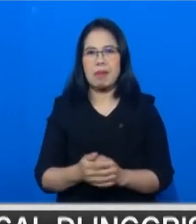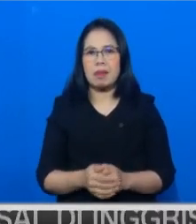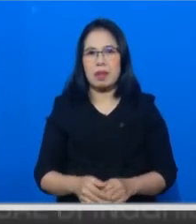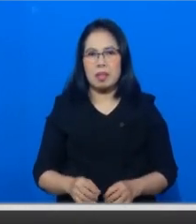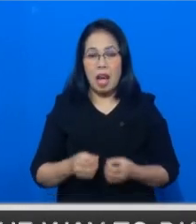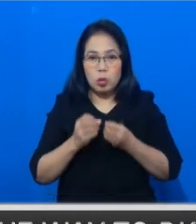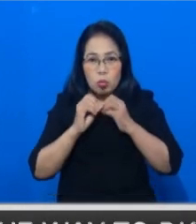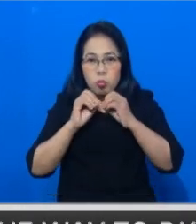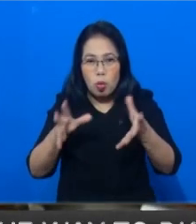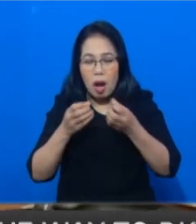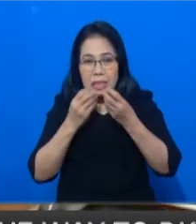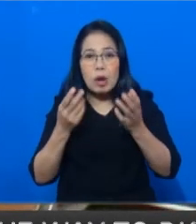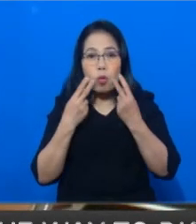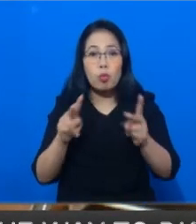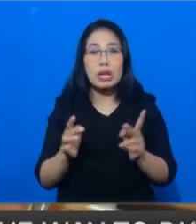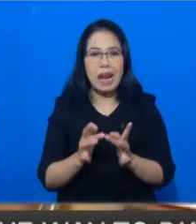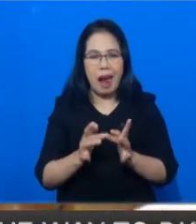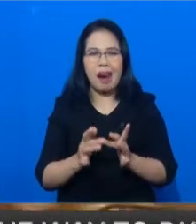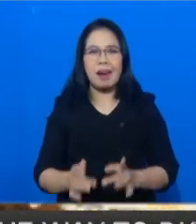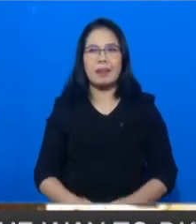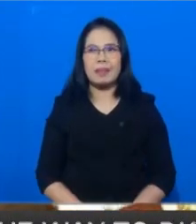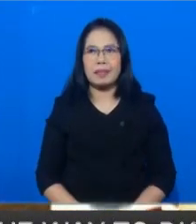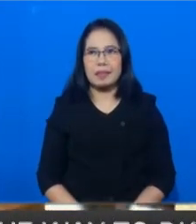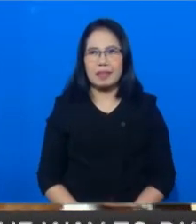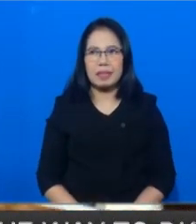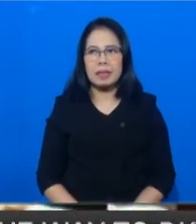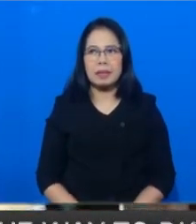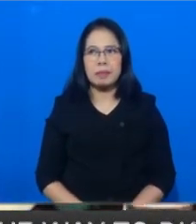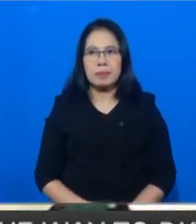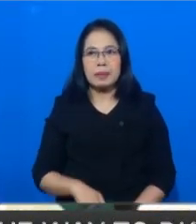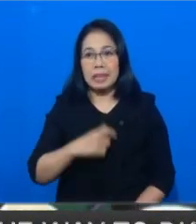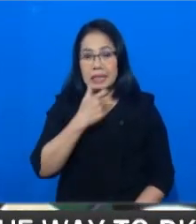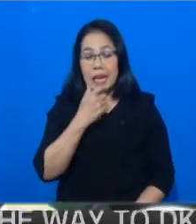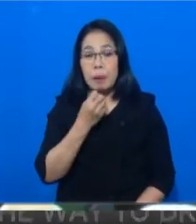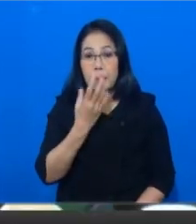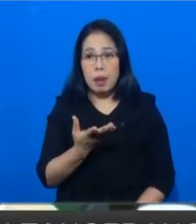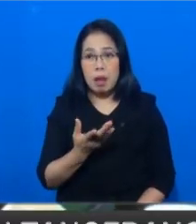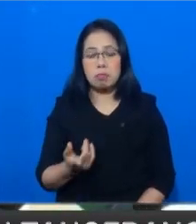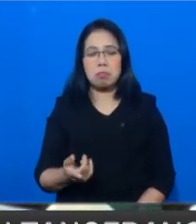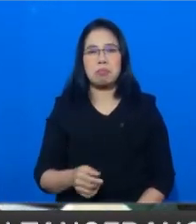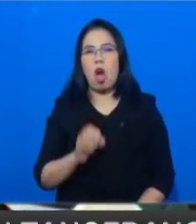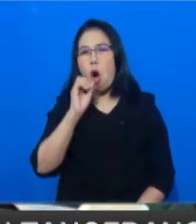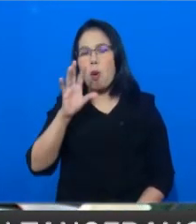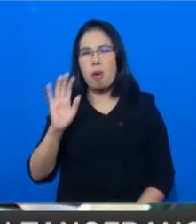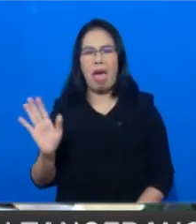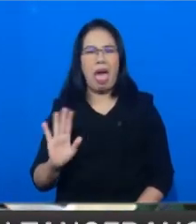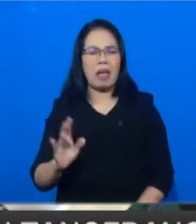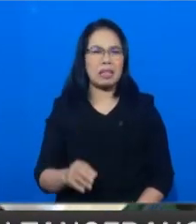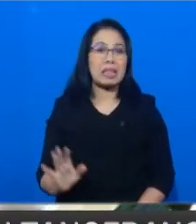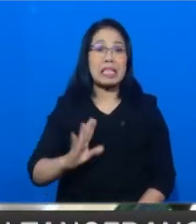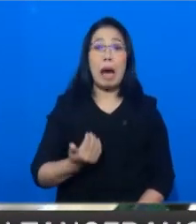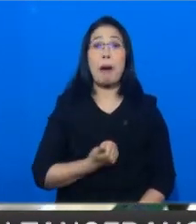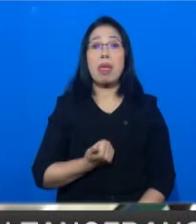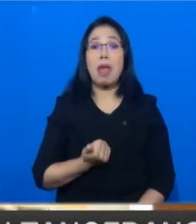dan Gus Ipul. Caimin juga menyatakan omongan Gus Yahya dan Gus Ipul tidak laku dan tidak pantas